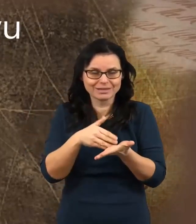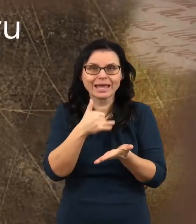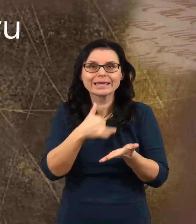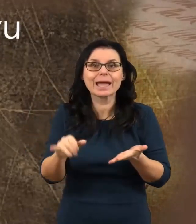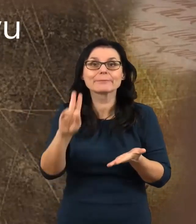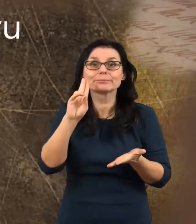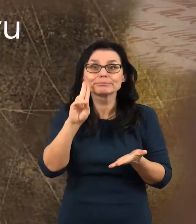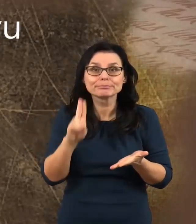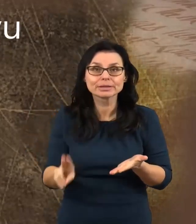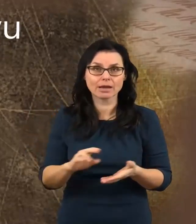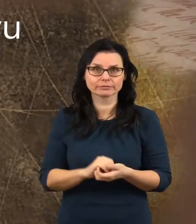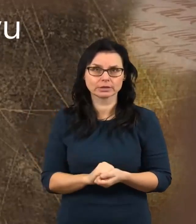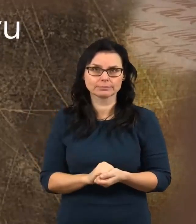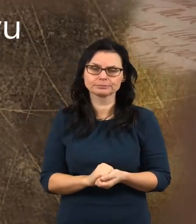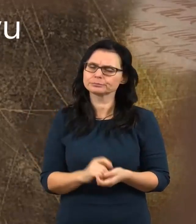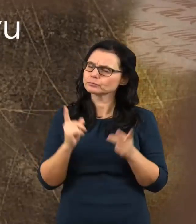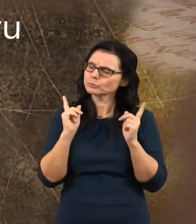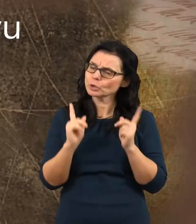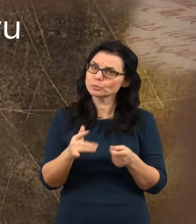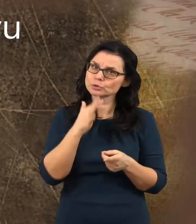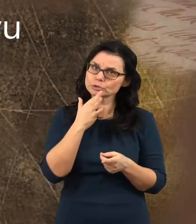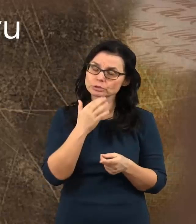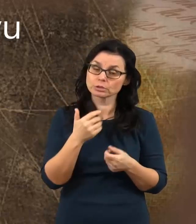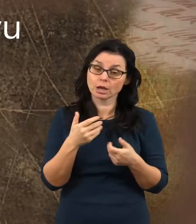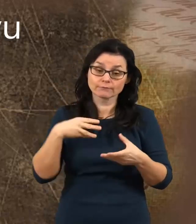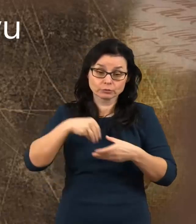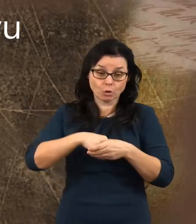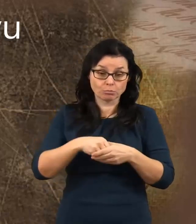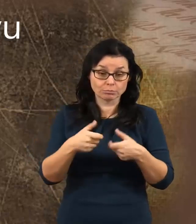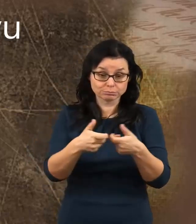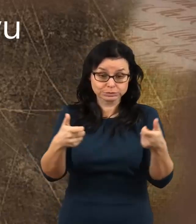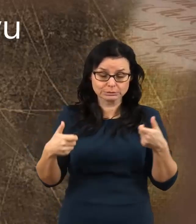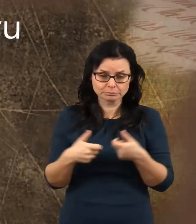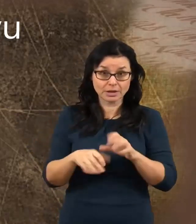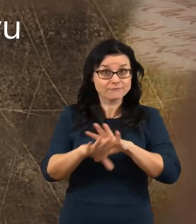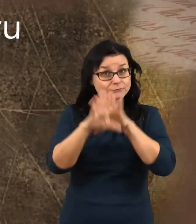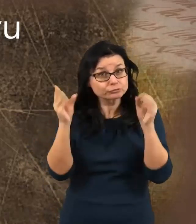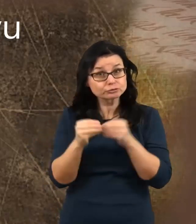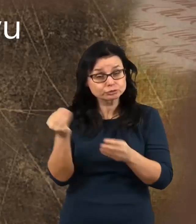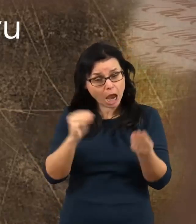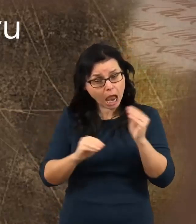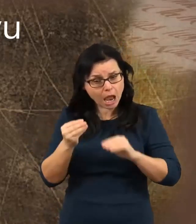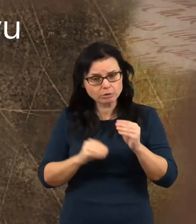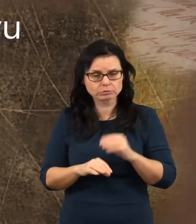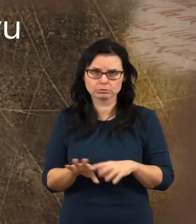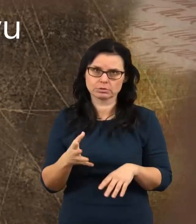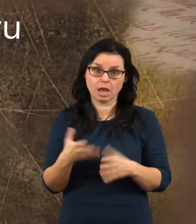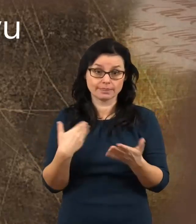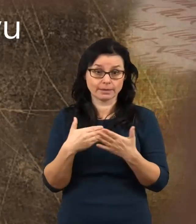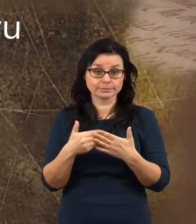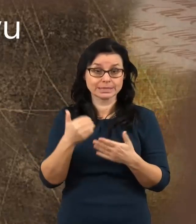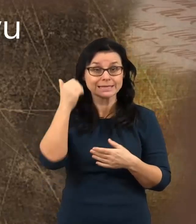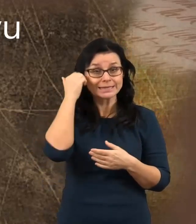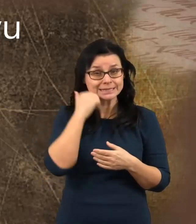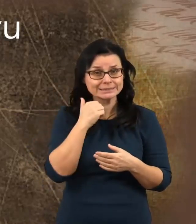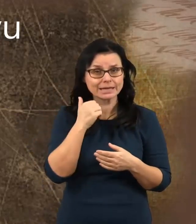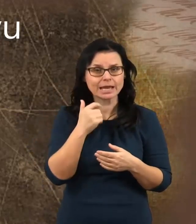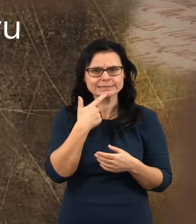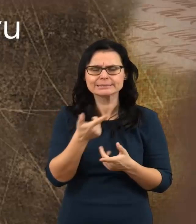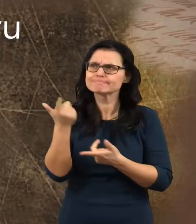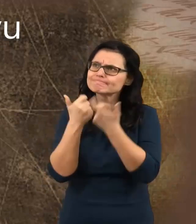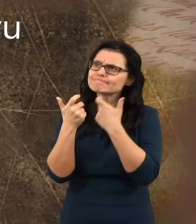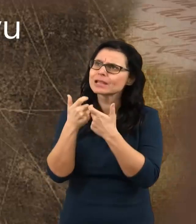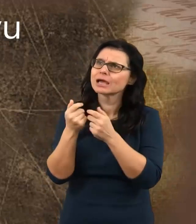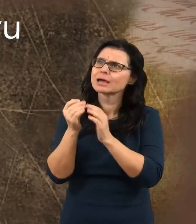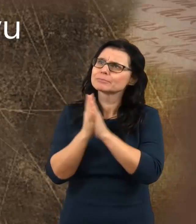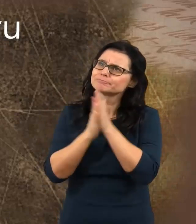Víte, musím říct, že v Biblii není všecko. Jsou věci, které byste rádi od Pána Boha věděli a On